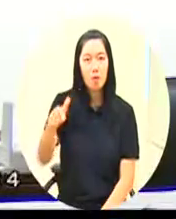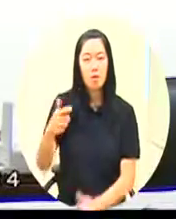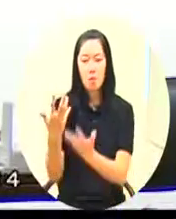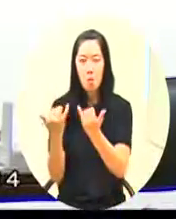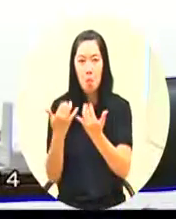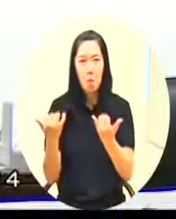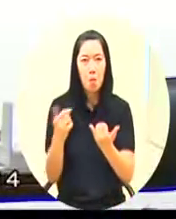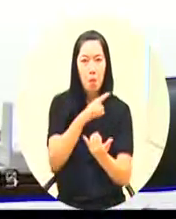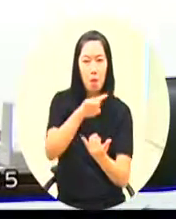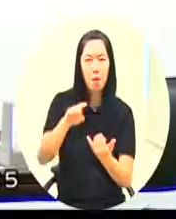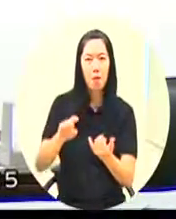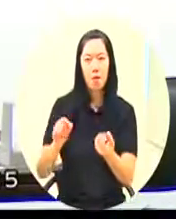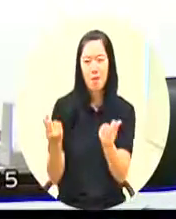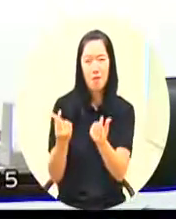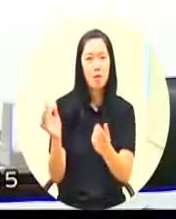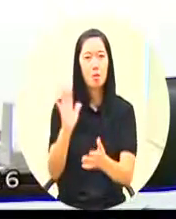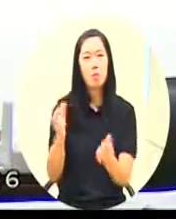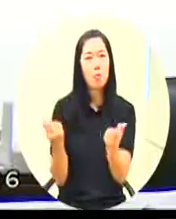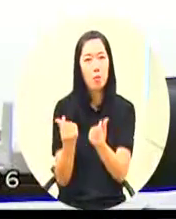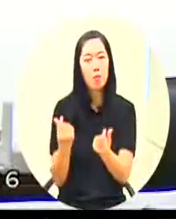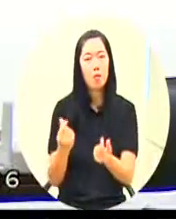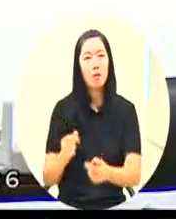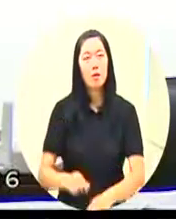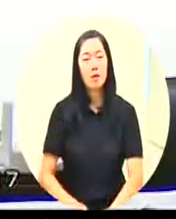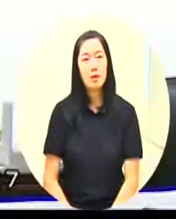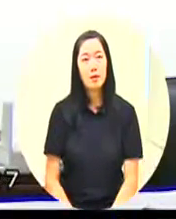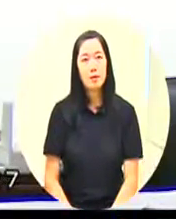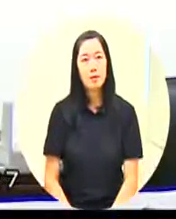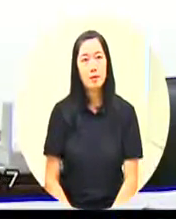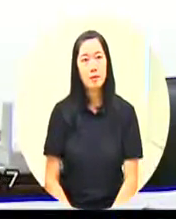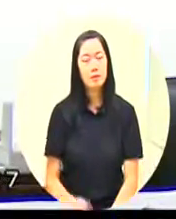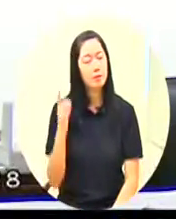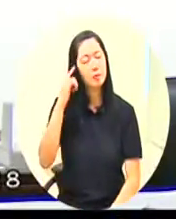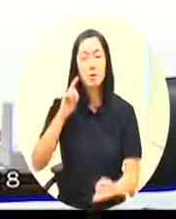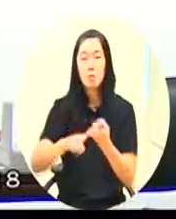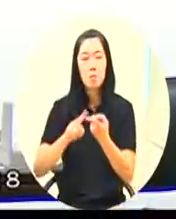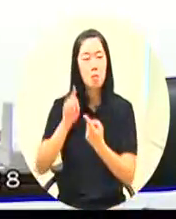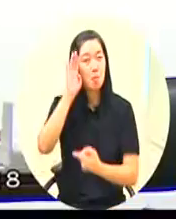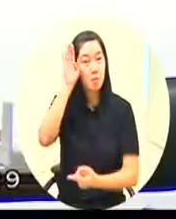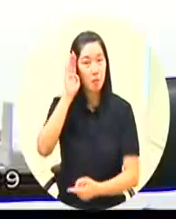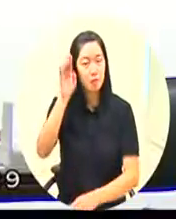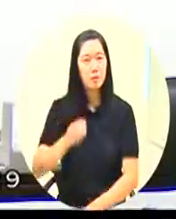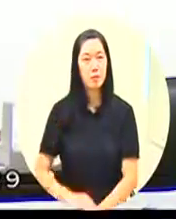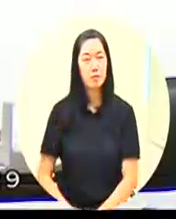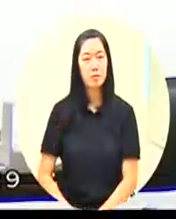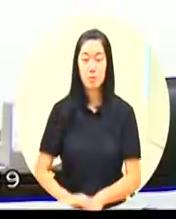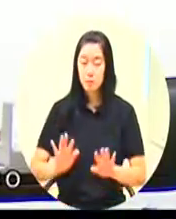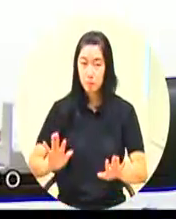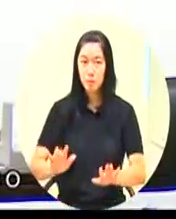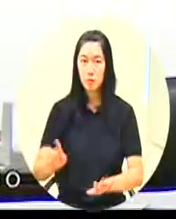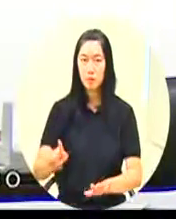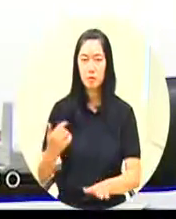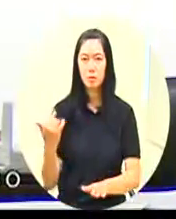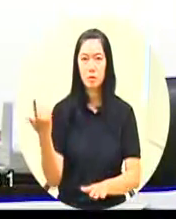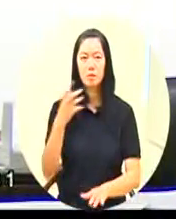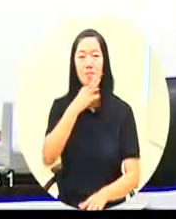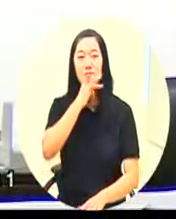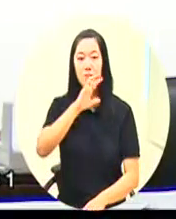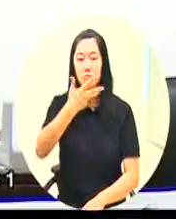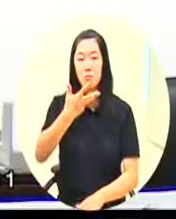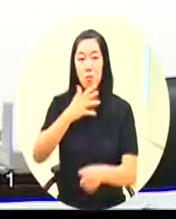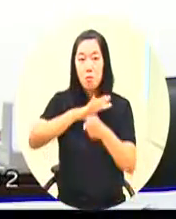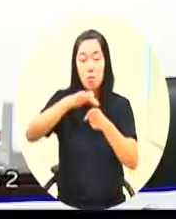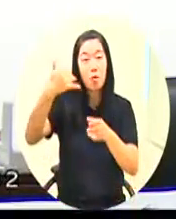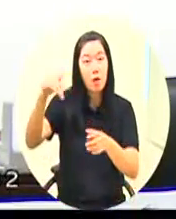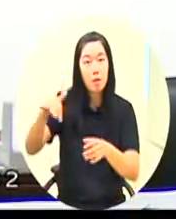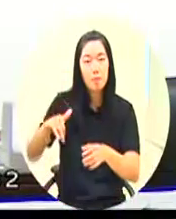生，同学也不像同学。那但是呢，还是要在这里提，因为毕竟还不是真正的成年哦。在我的选区有一